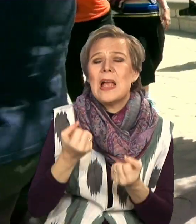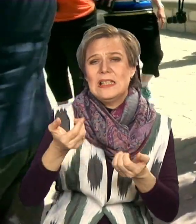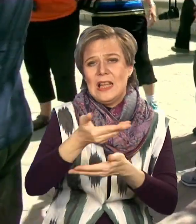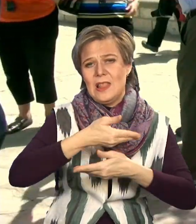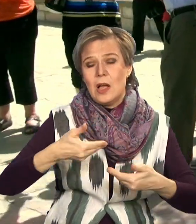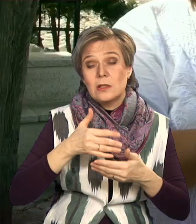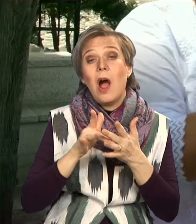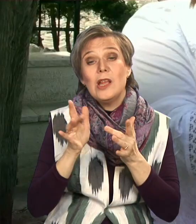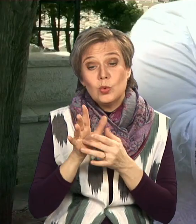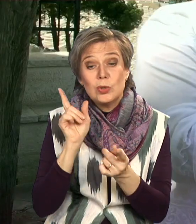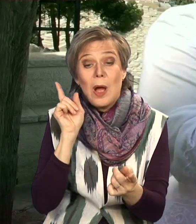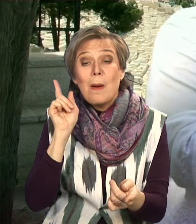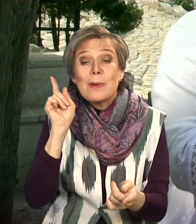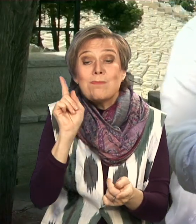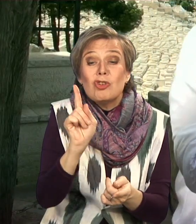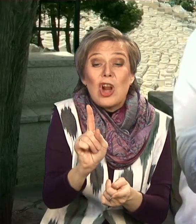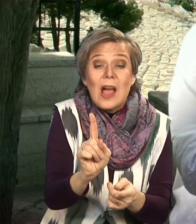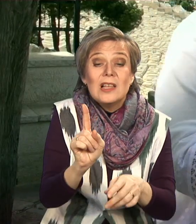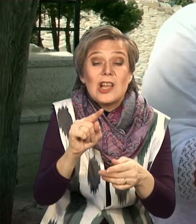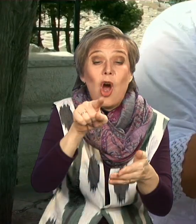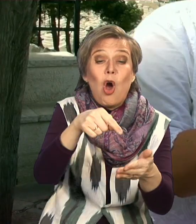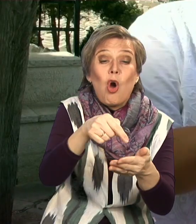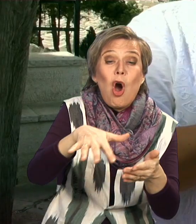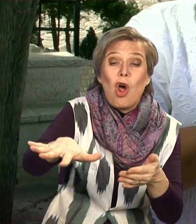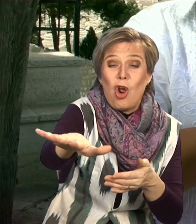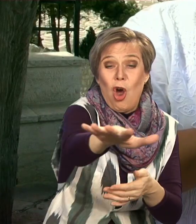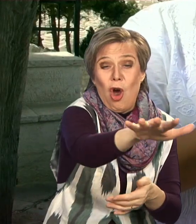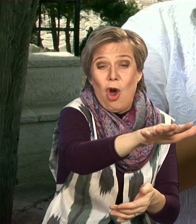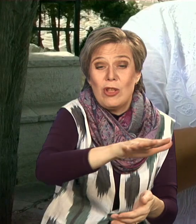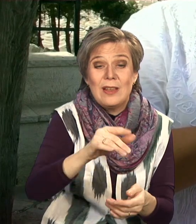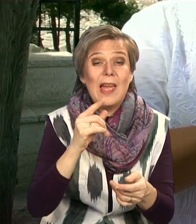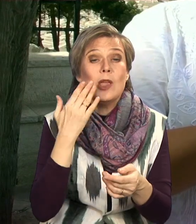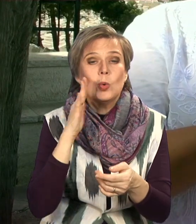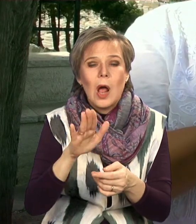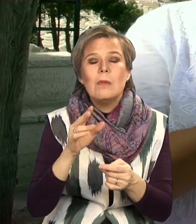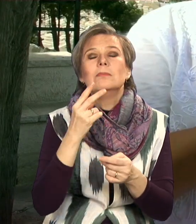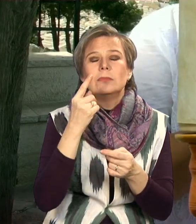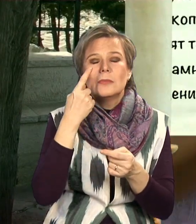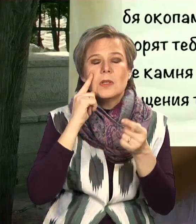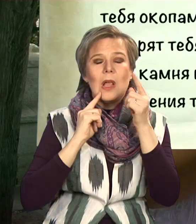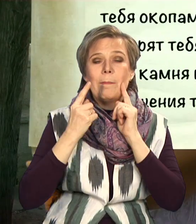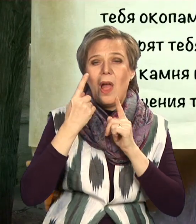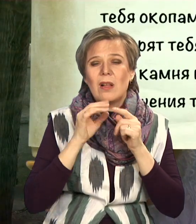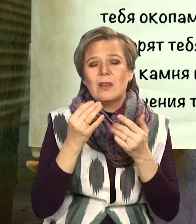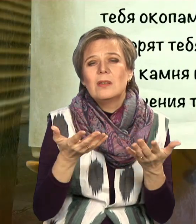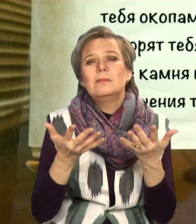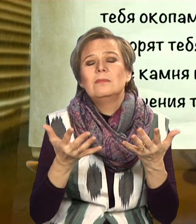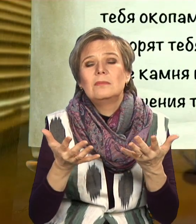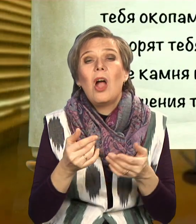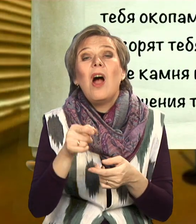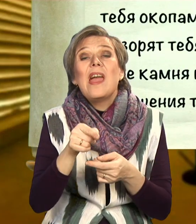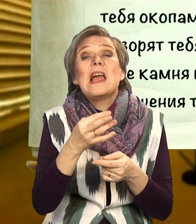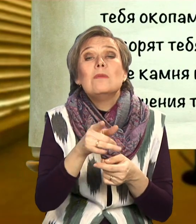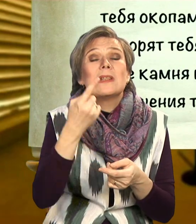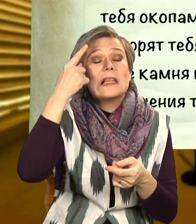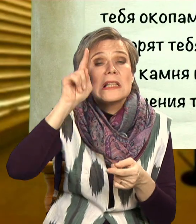Иисус, сказано, приближается к городу, смотря на него, заплакал о нем и сказал: «О, если бы ты, хотя всей день твой